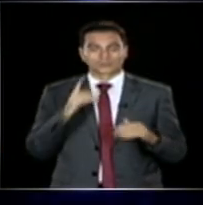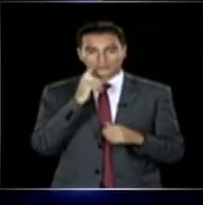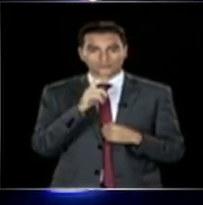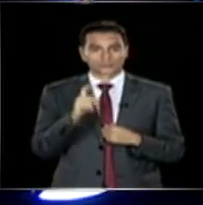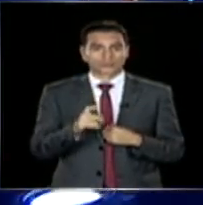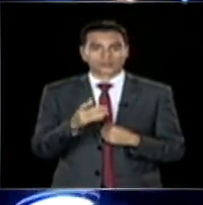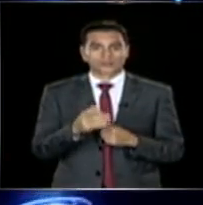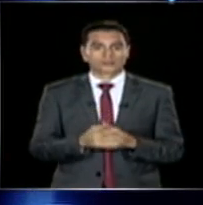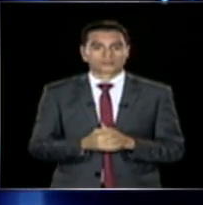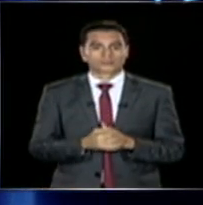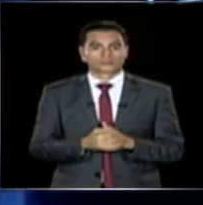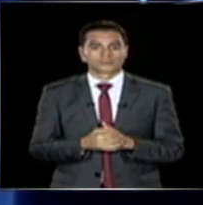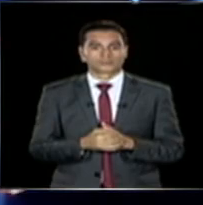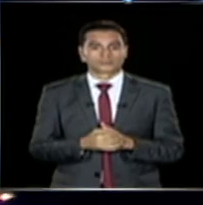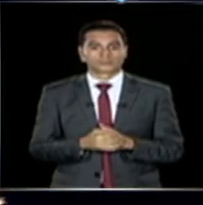هو: